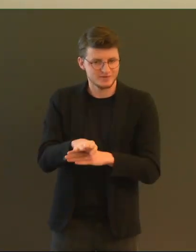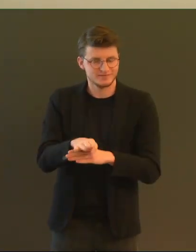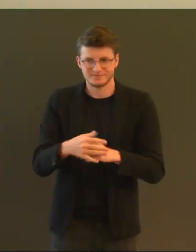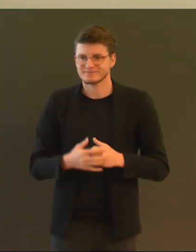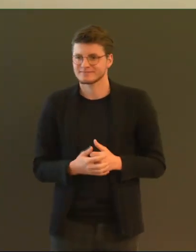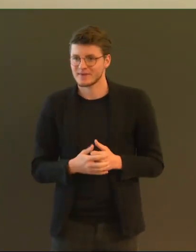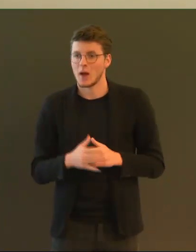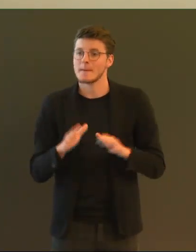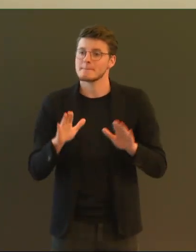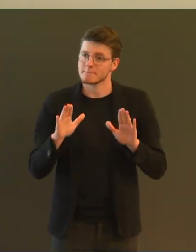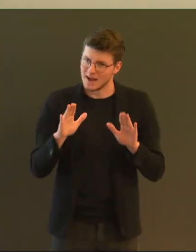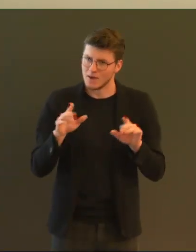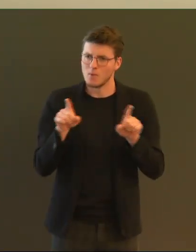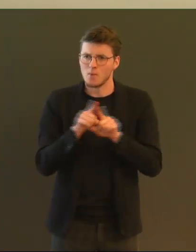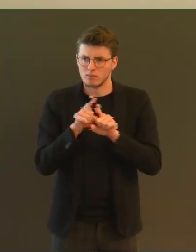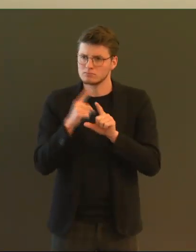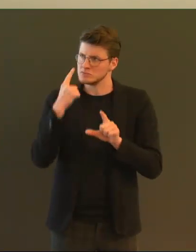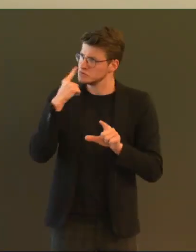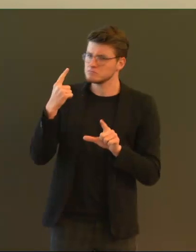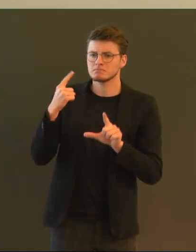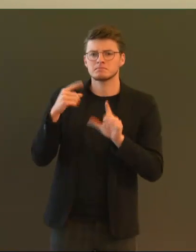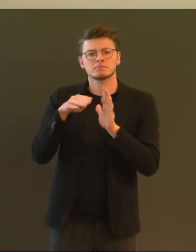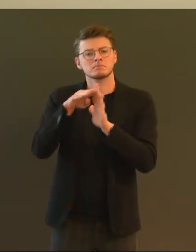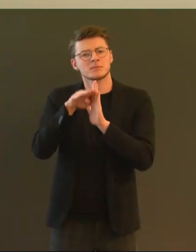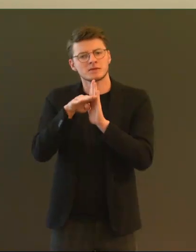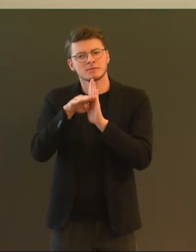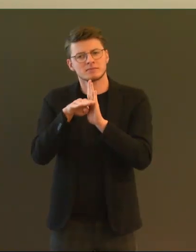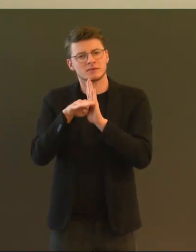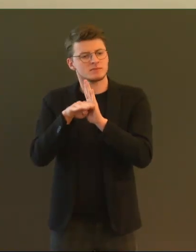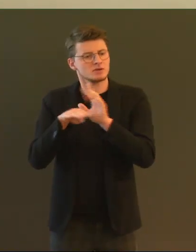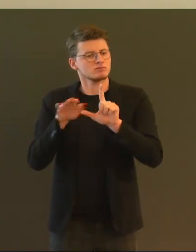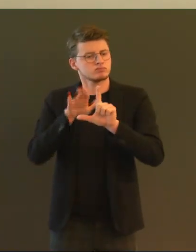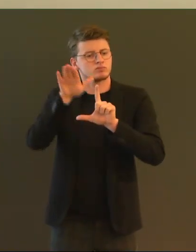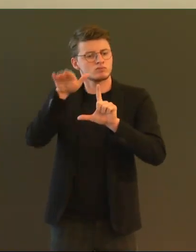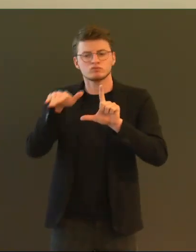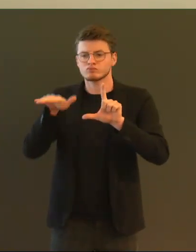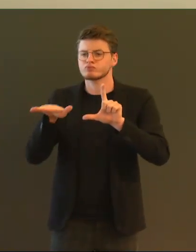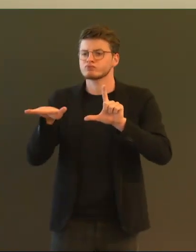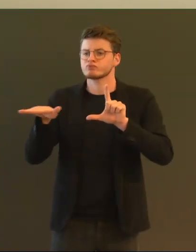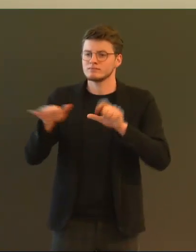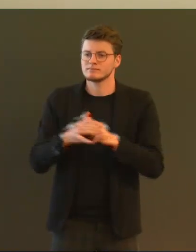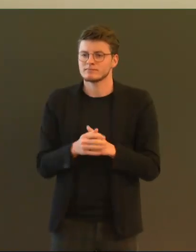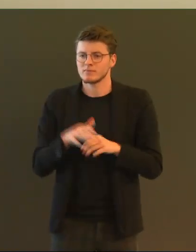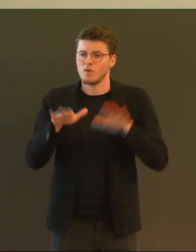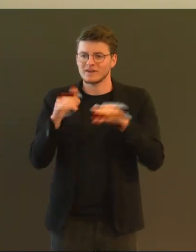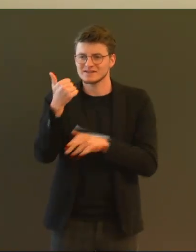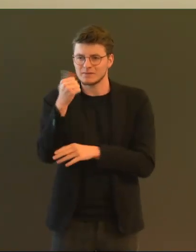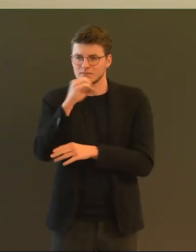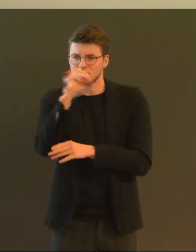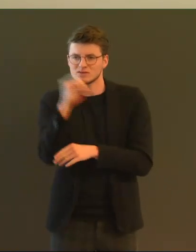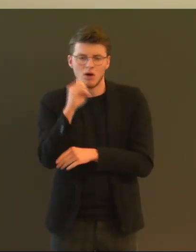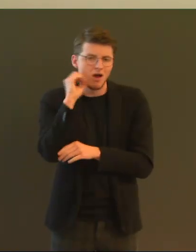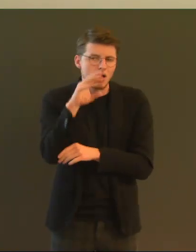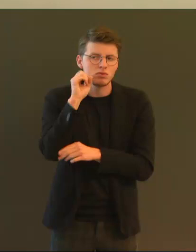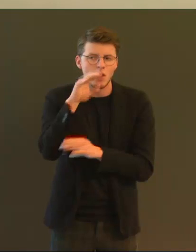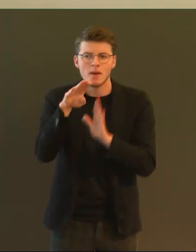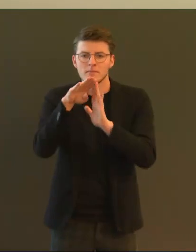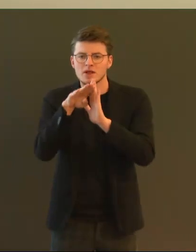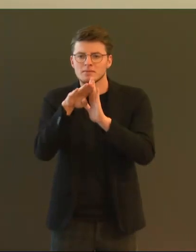trend dalend en de trend van het aantal overlijdens neemt af met ongeveer 6% per dag.